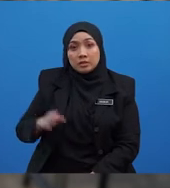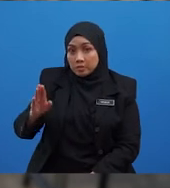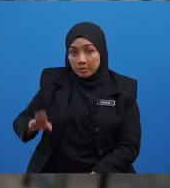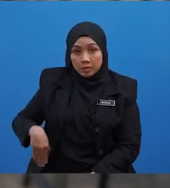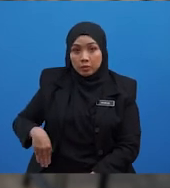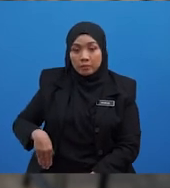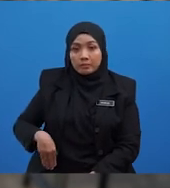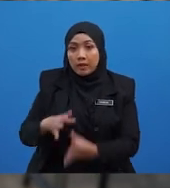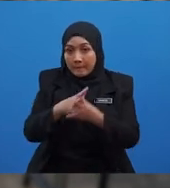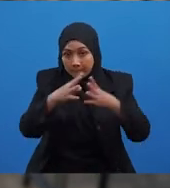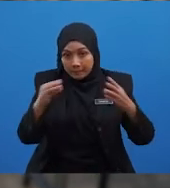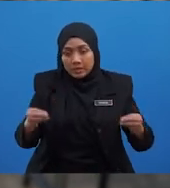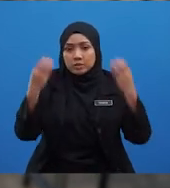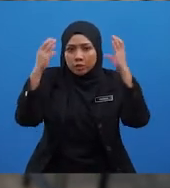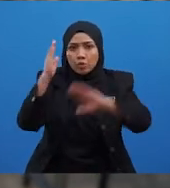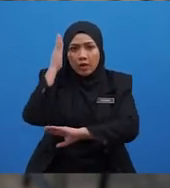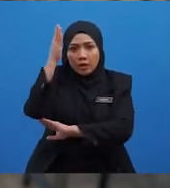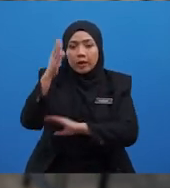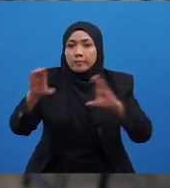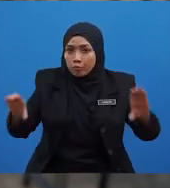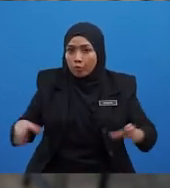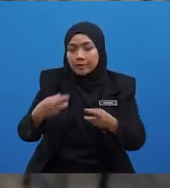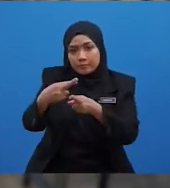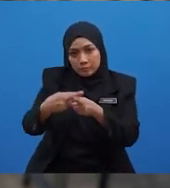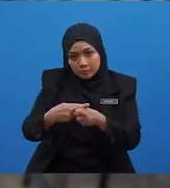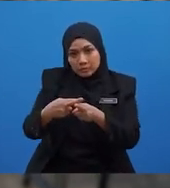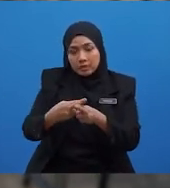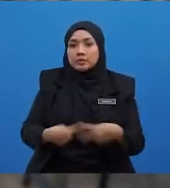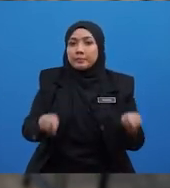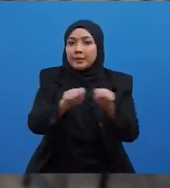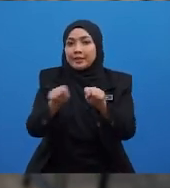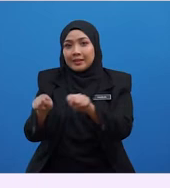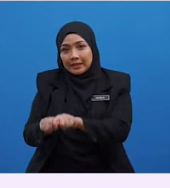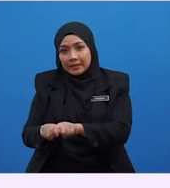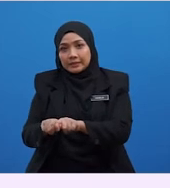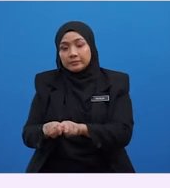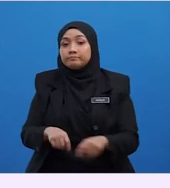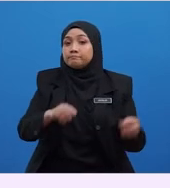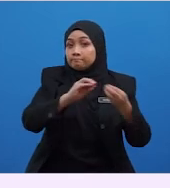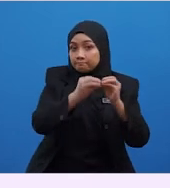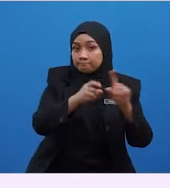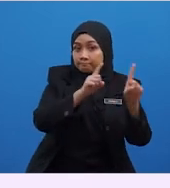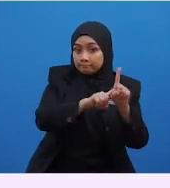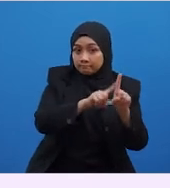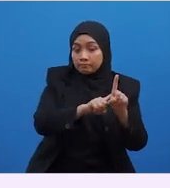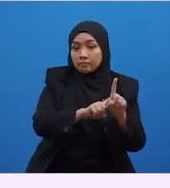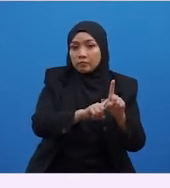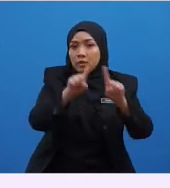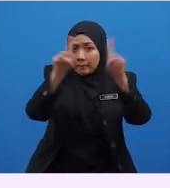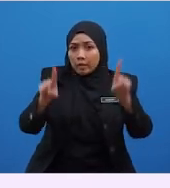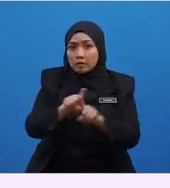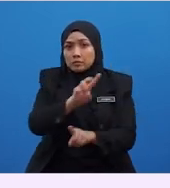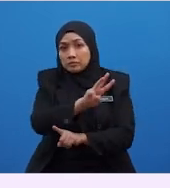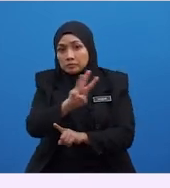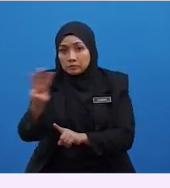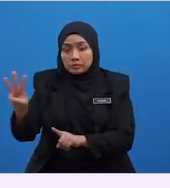Sebelum episod ini berakhir, cikgu akan membuat kesimpulan seperti berikut. Pertama, laman web